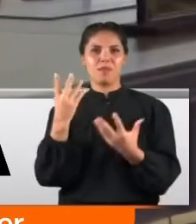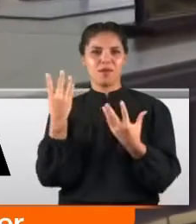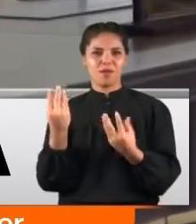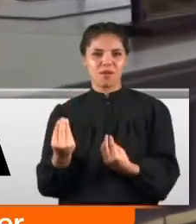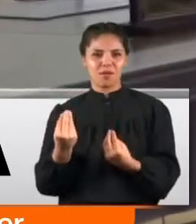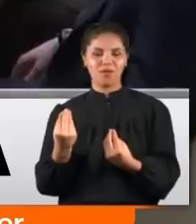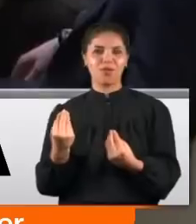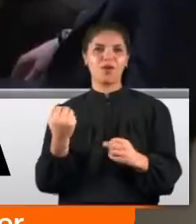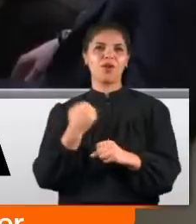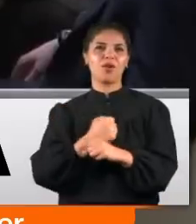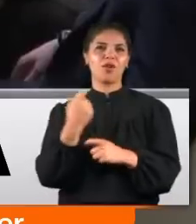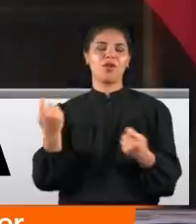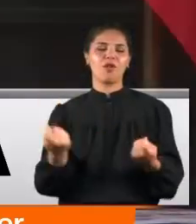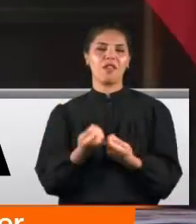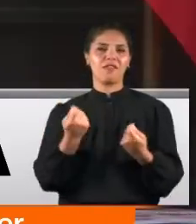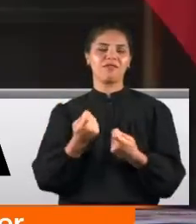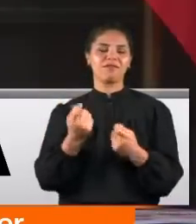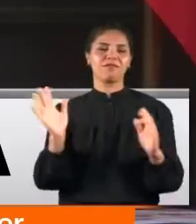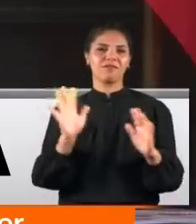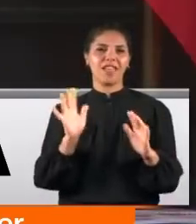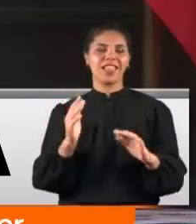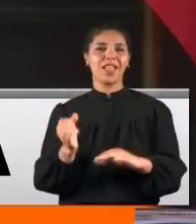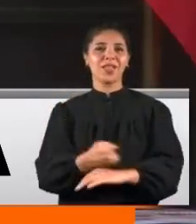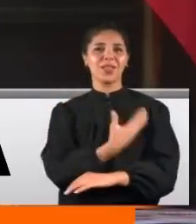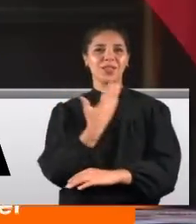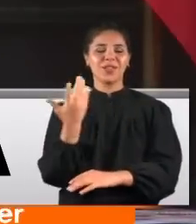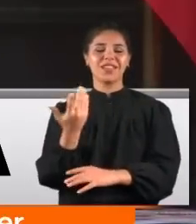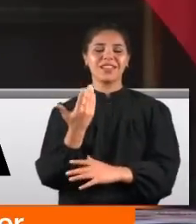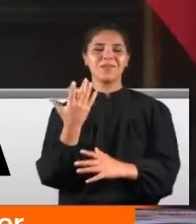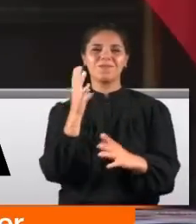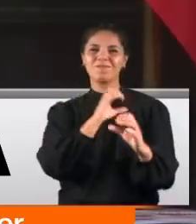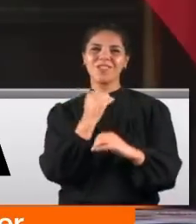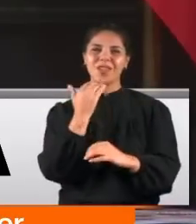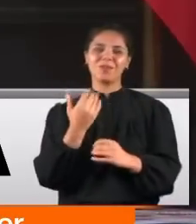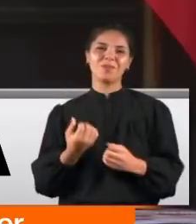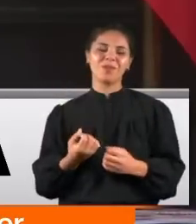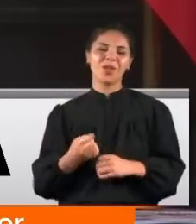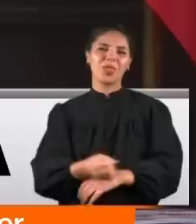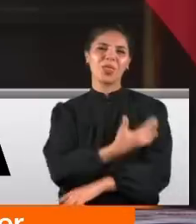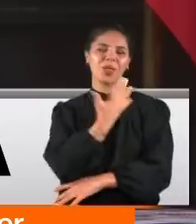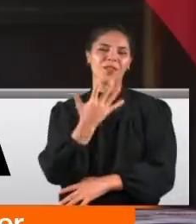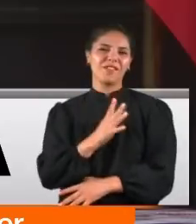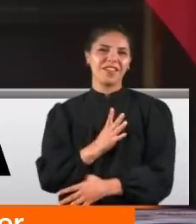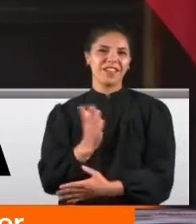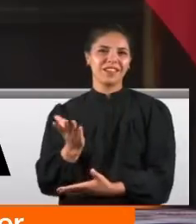ayrılarak görevine veda etti. Duygularını gizleyemedi. Sizlere teşekkür ederim.